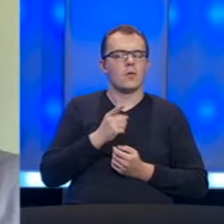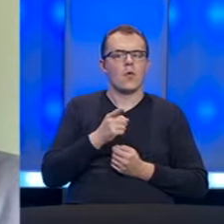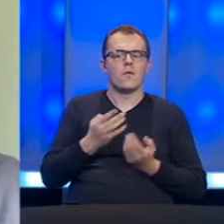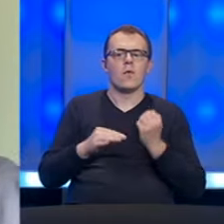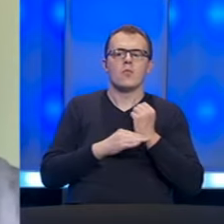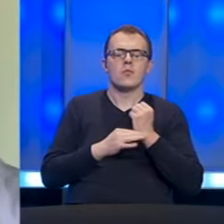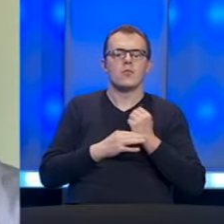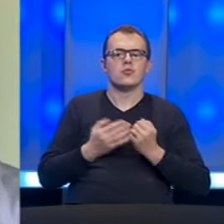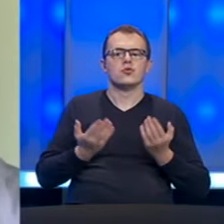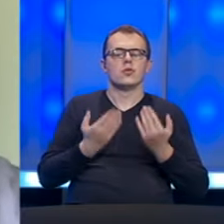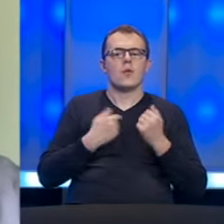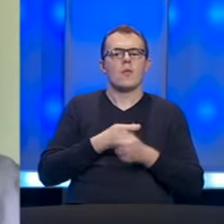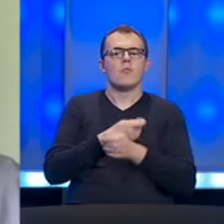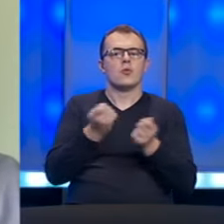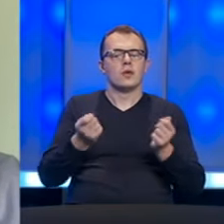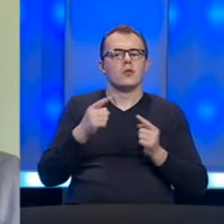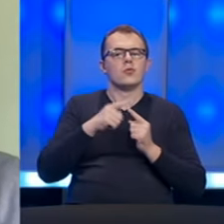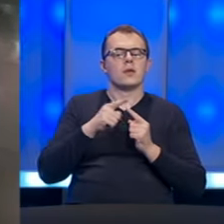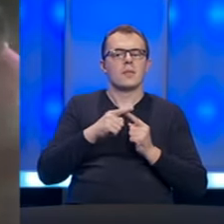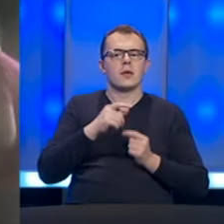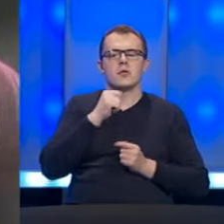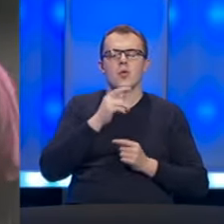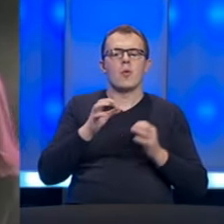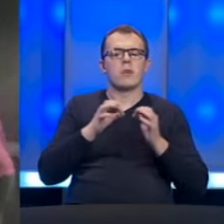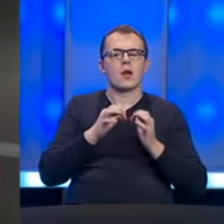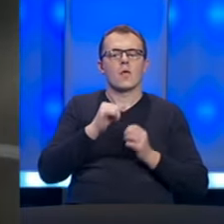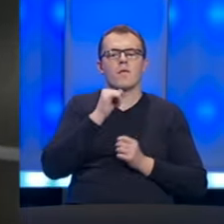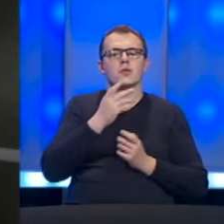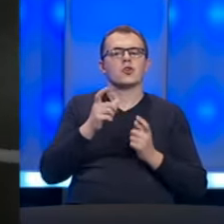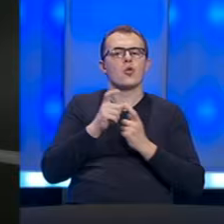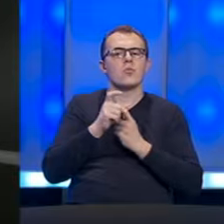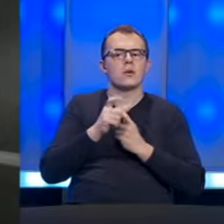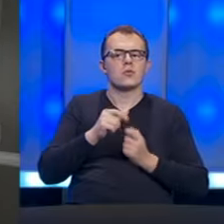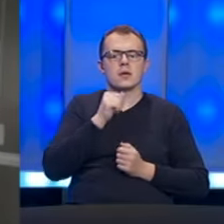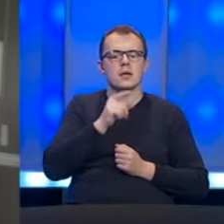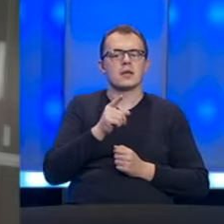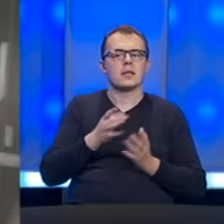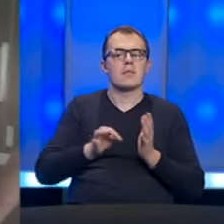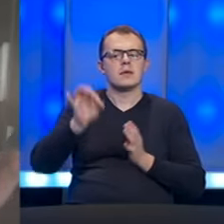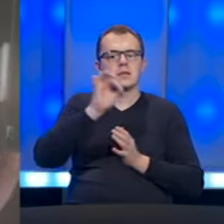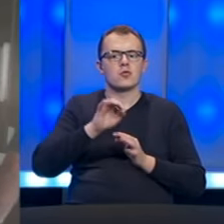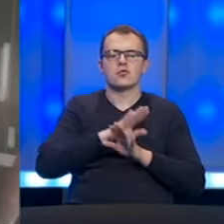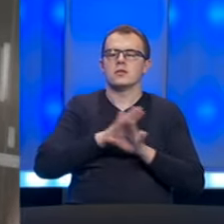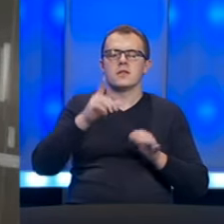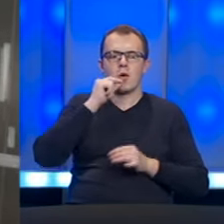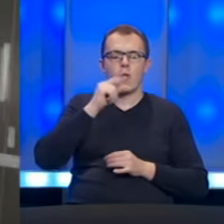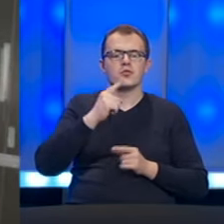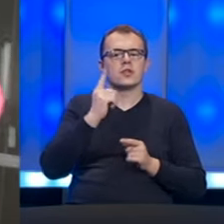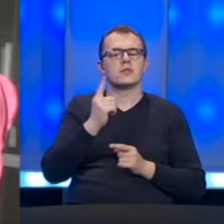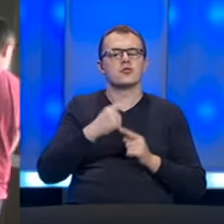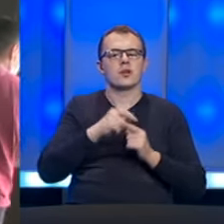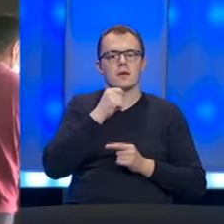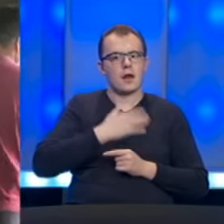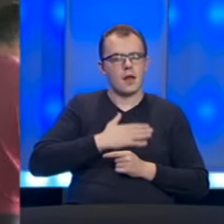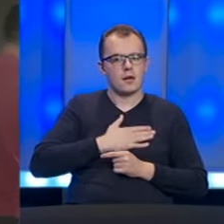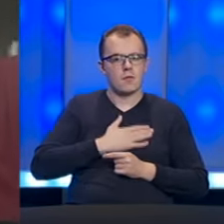ovu pomoć ćemo podijeliti i u Trebinju, u Berkovićima i u Ljubinju i time zaokružiti sve opštine Istočne Hercegovine, i nadamo